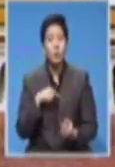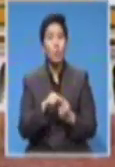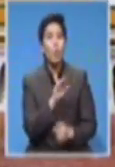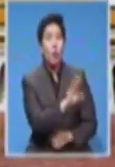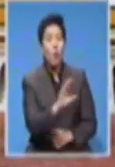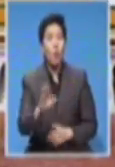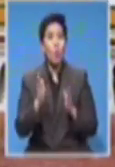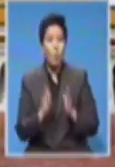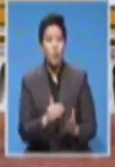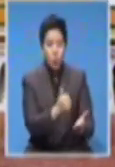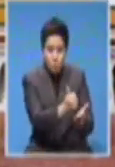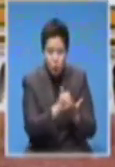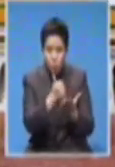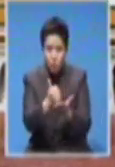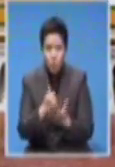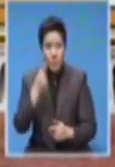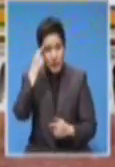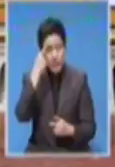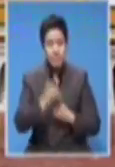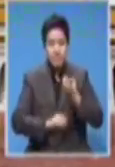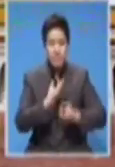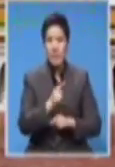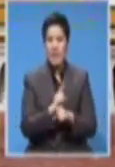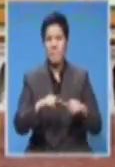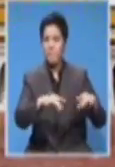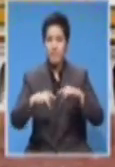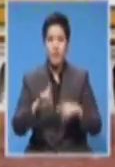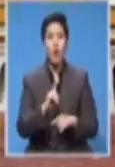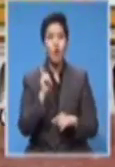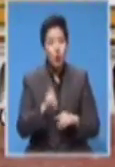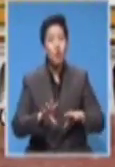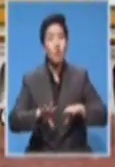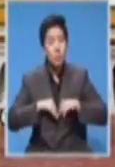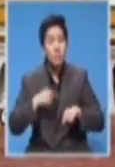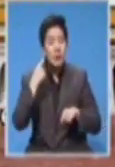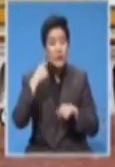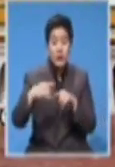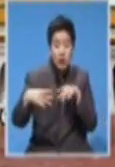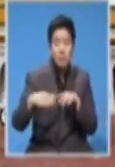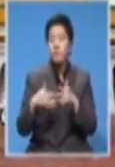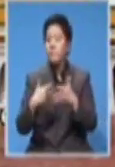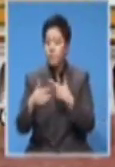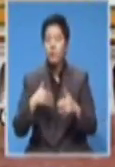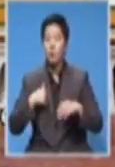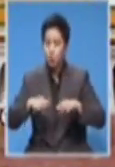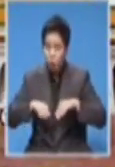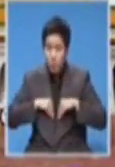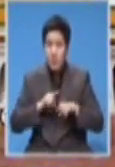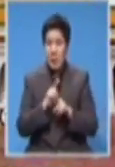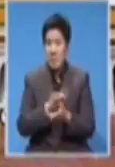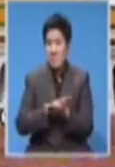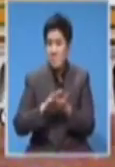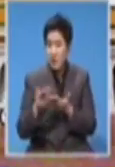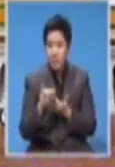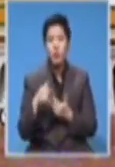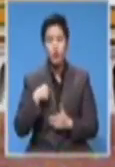นะช่วยกันแสดงความเห็นใจอย่าขัดแย้งนะทุกคนต้องยอมรับกันนะครับเว้นแต่สถานการณ์ถ้ามันไม่เรียบร้อยแล้วจะทำยังไงเนี่ยคอยบอกผ